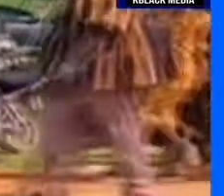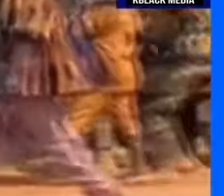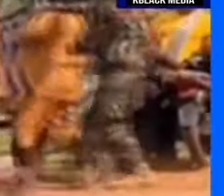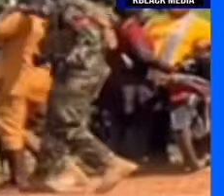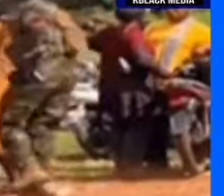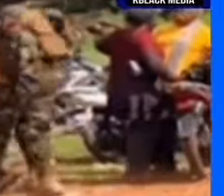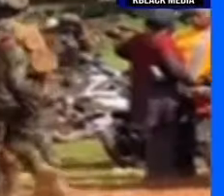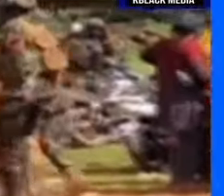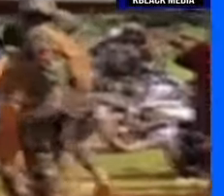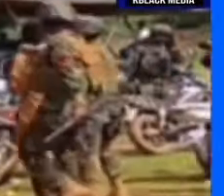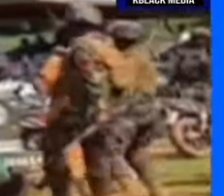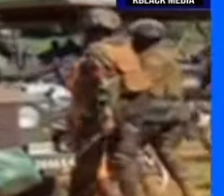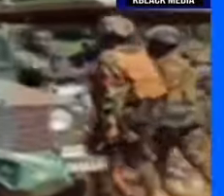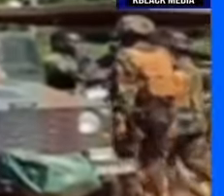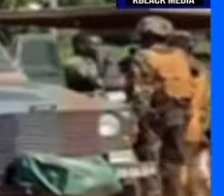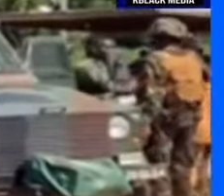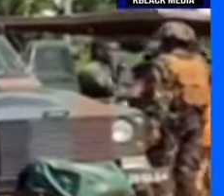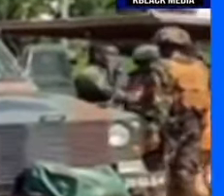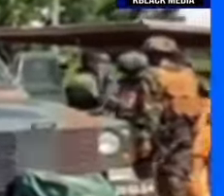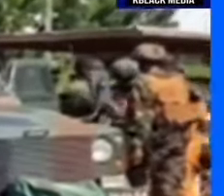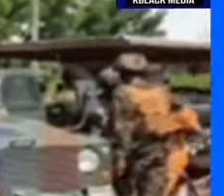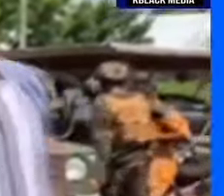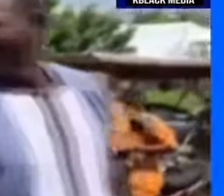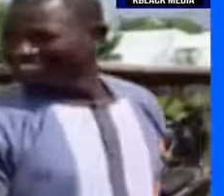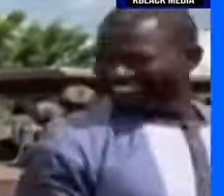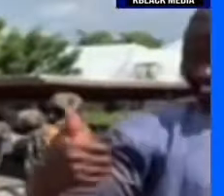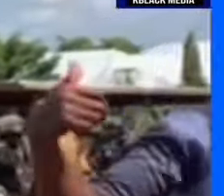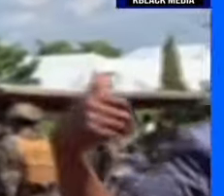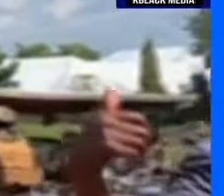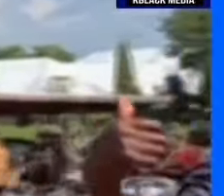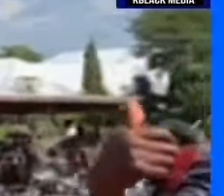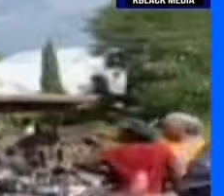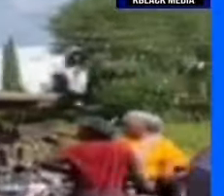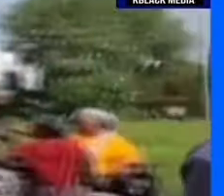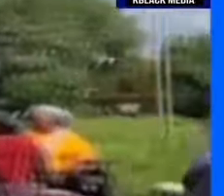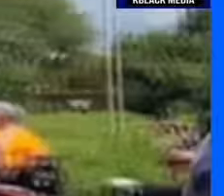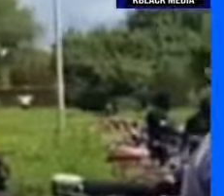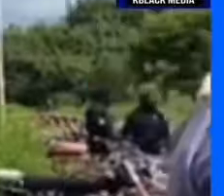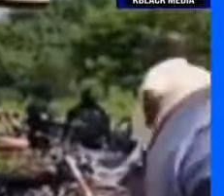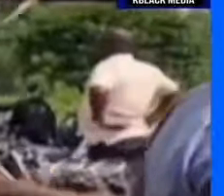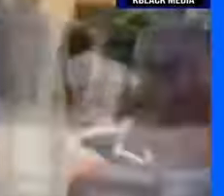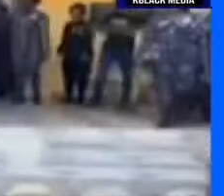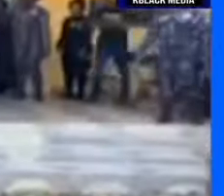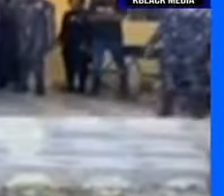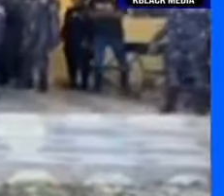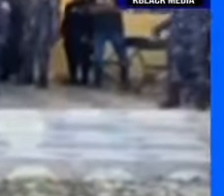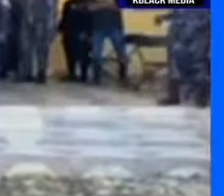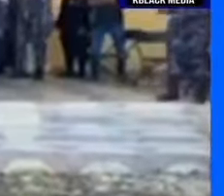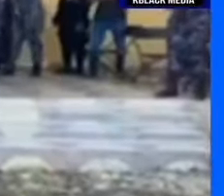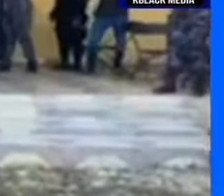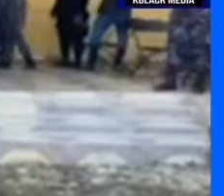aye parliamentary candidate ma no moto ewo aye Walewale vice